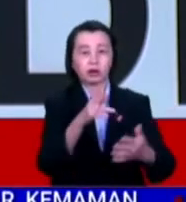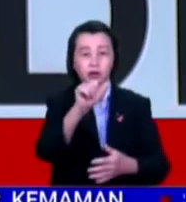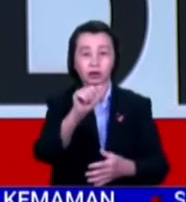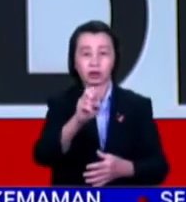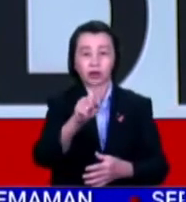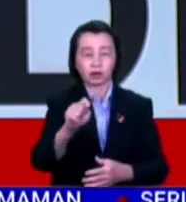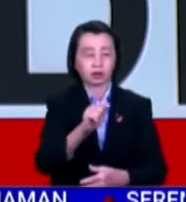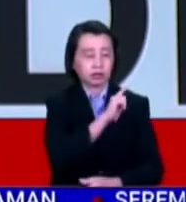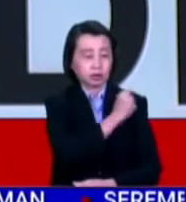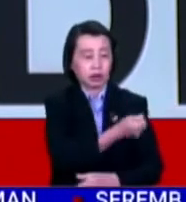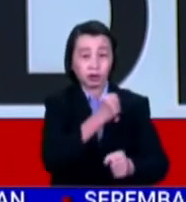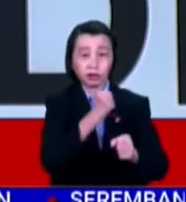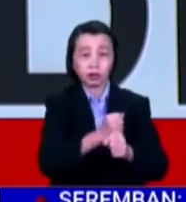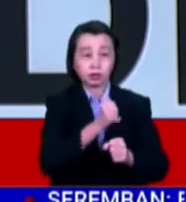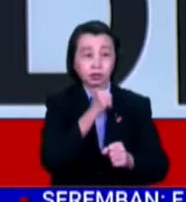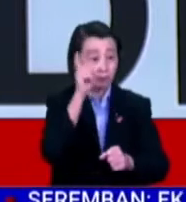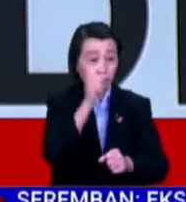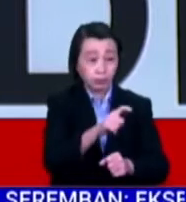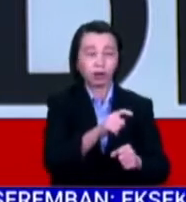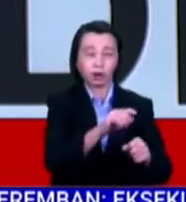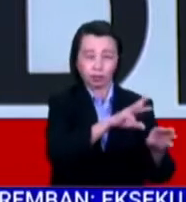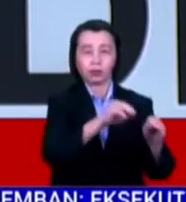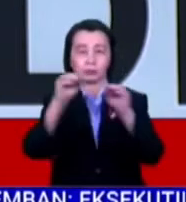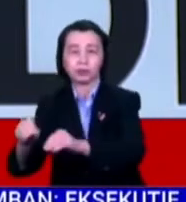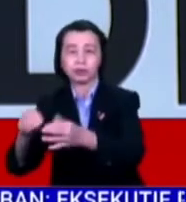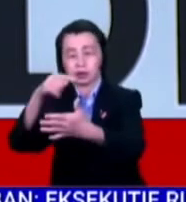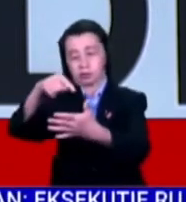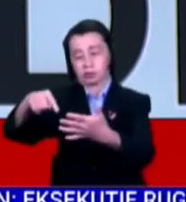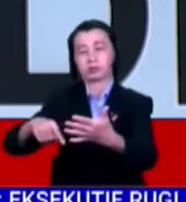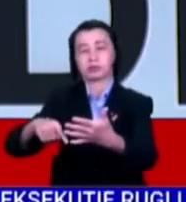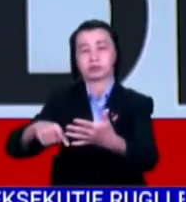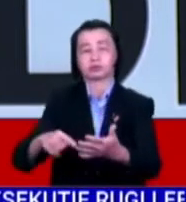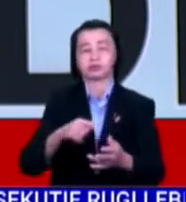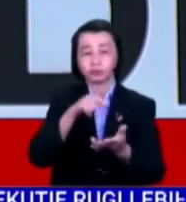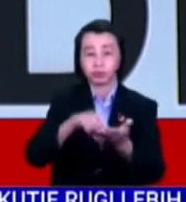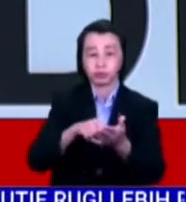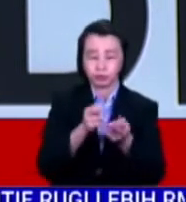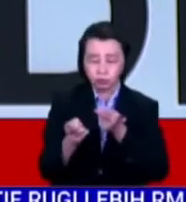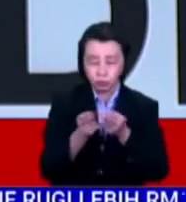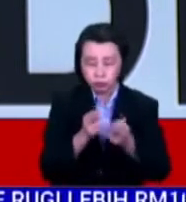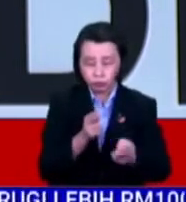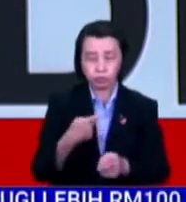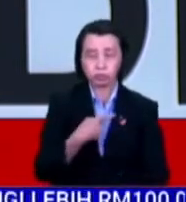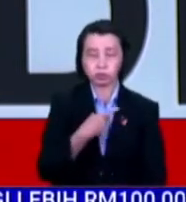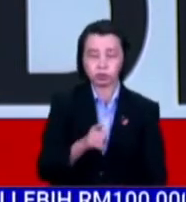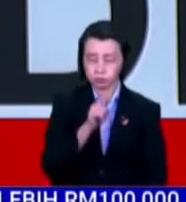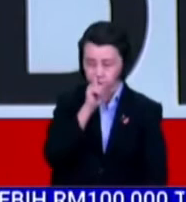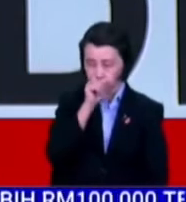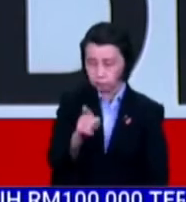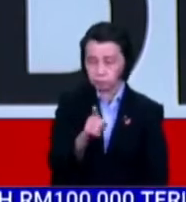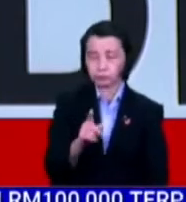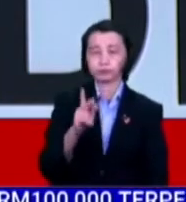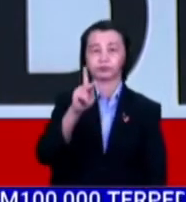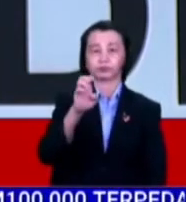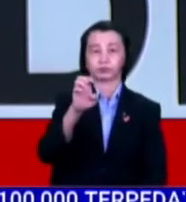juga tenaga kerja berlebihan. Ini adalah usaha untuk kita memastikan bahawa